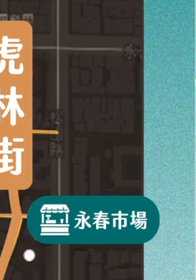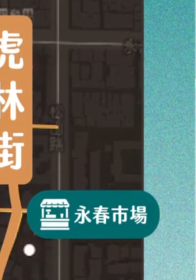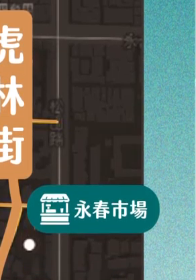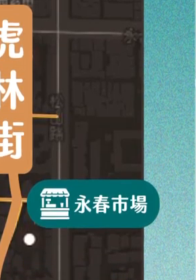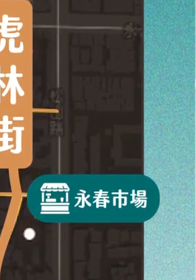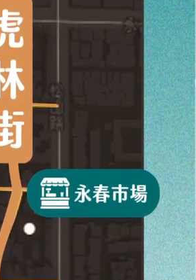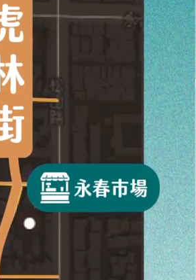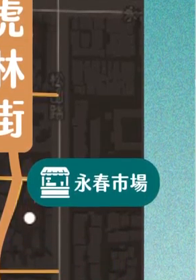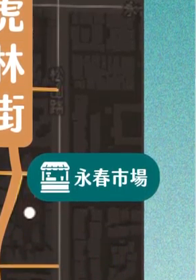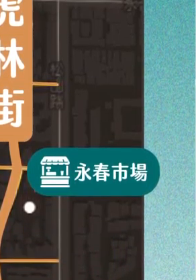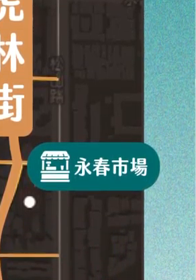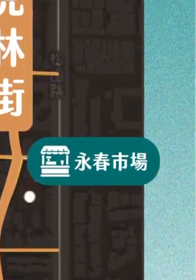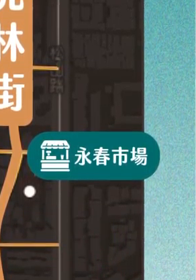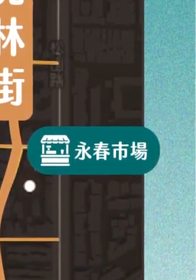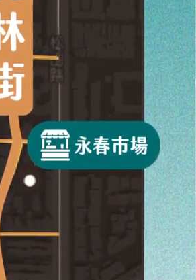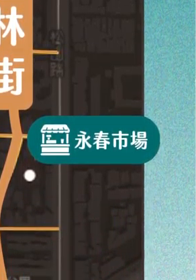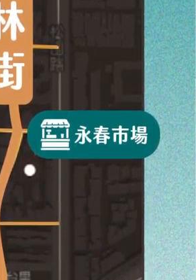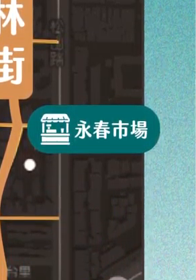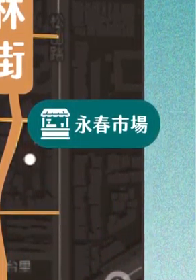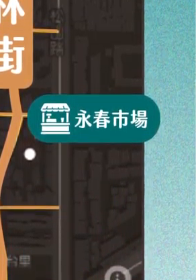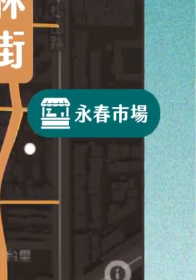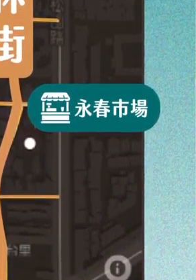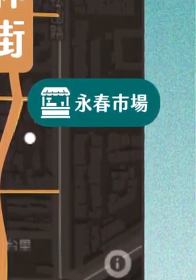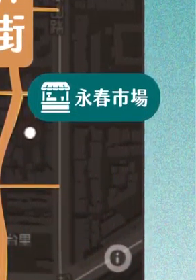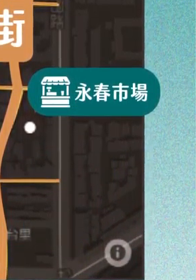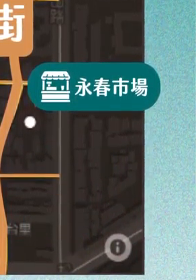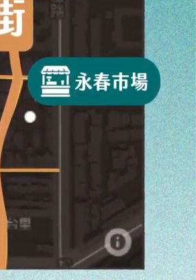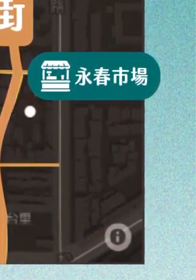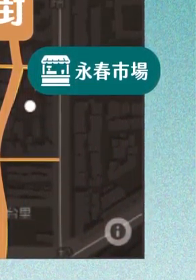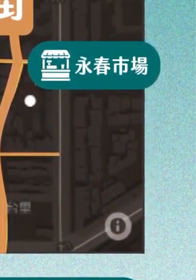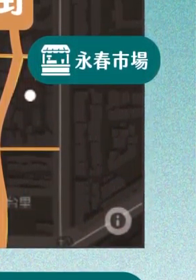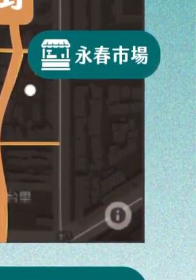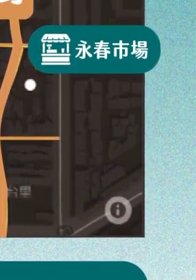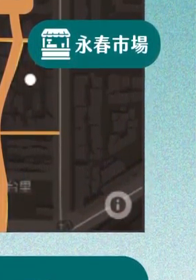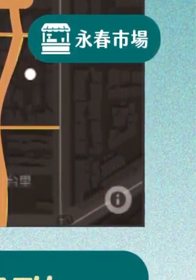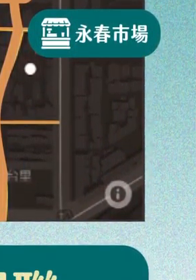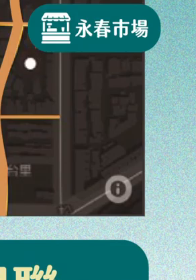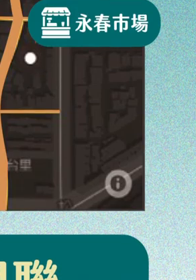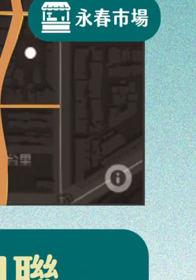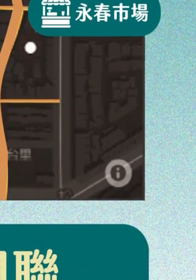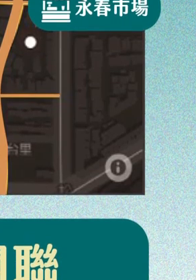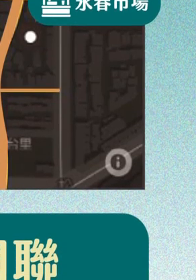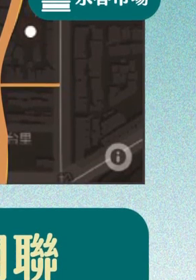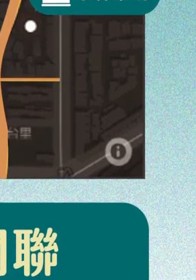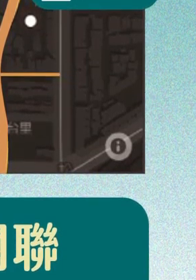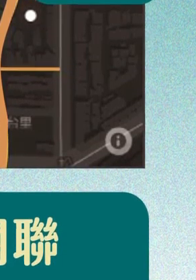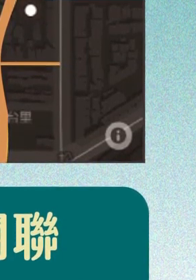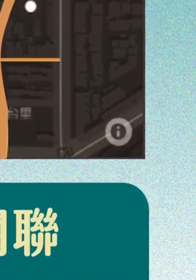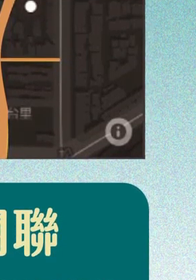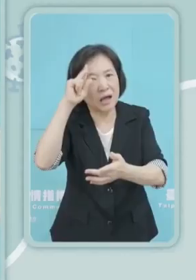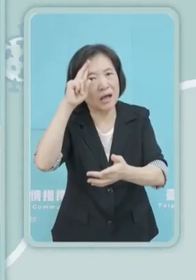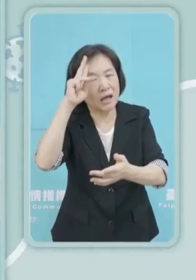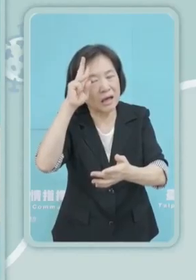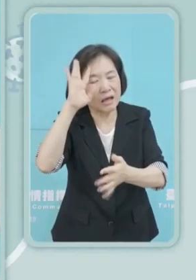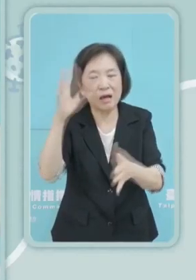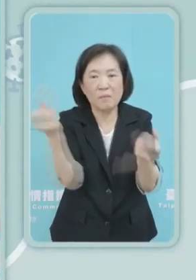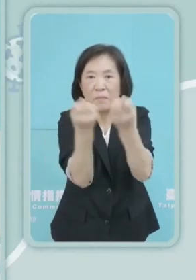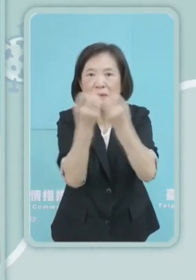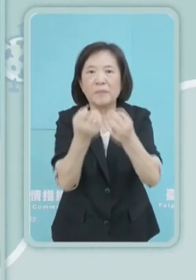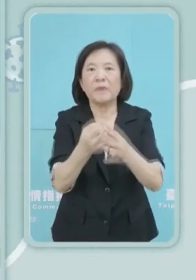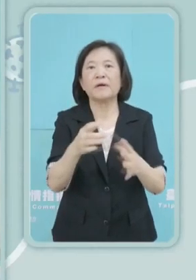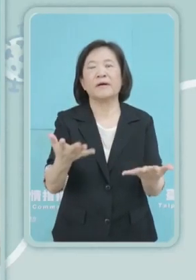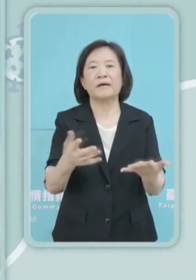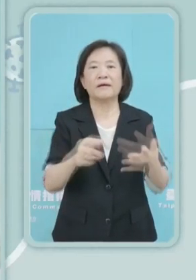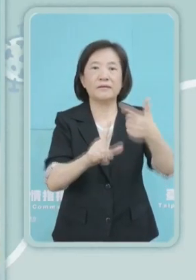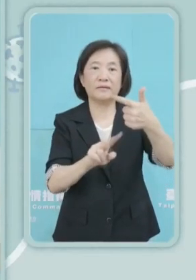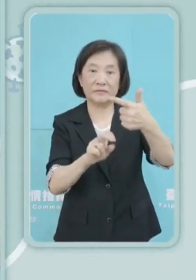吗？62人，总共框列了85人，你知道吗？它也不是一天突然出现，它陆陆续续出现。在6月28